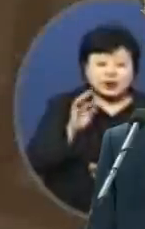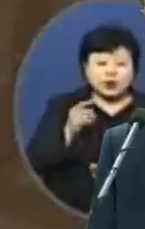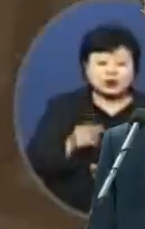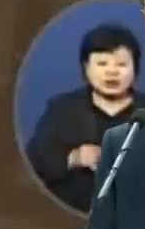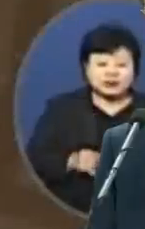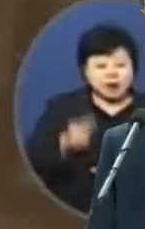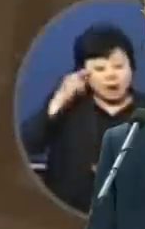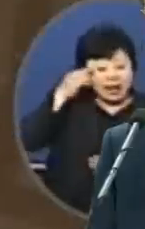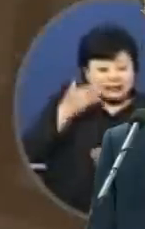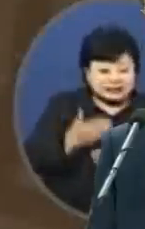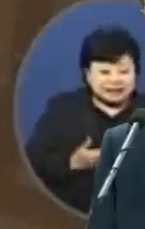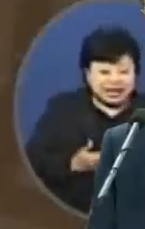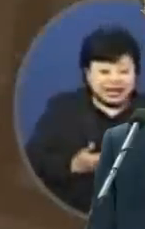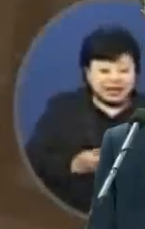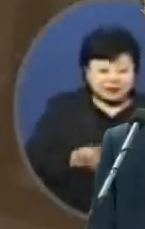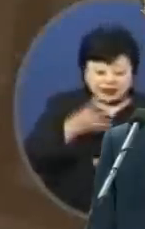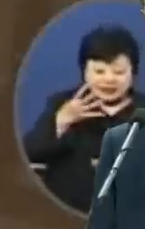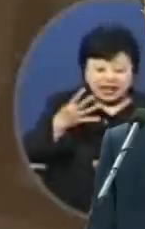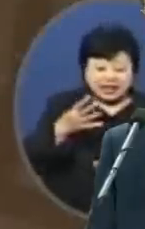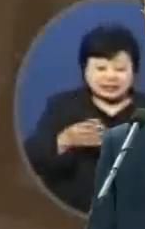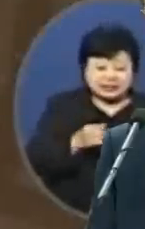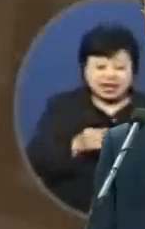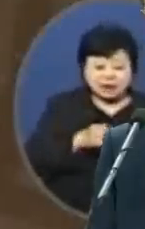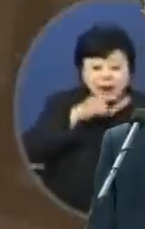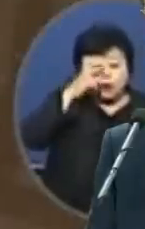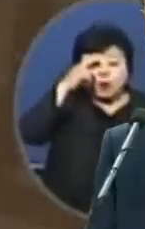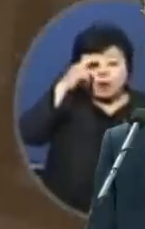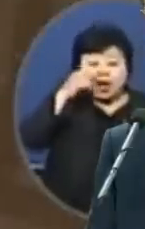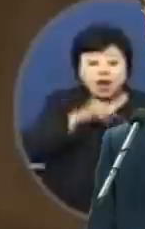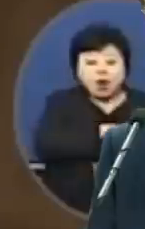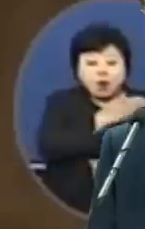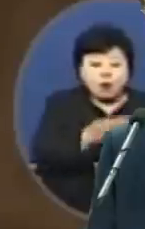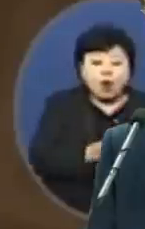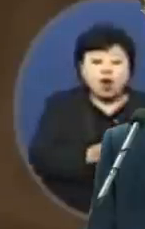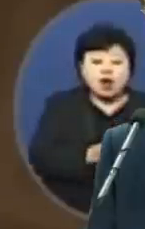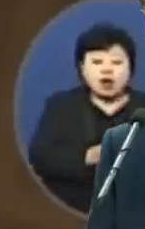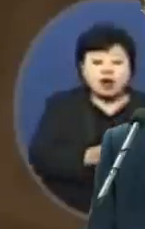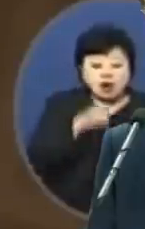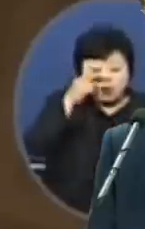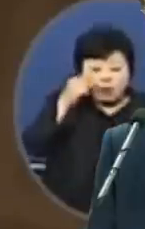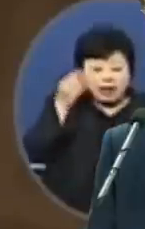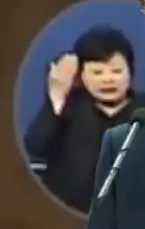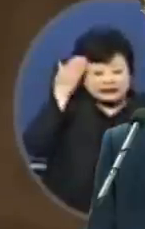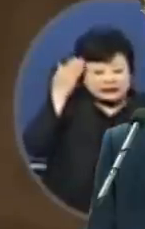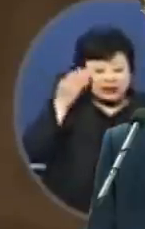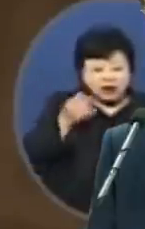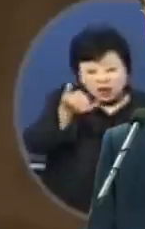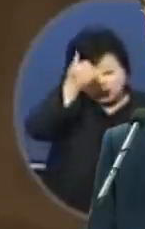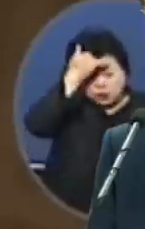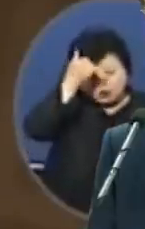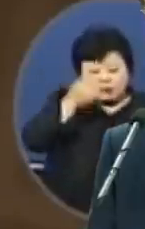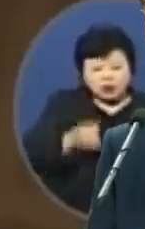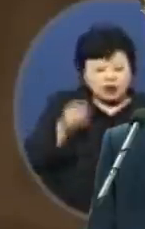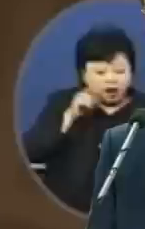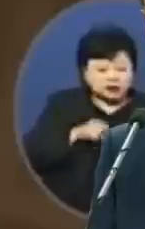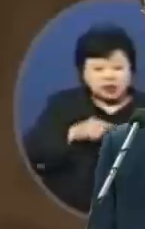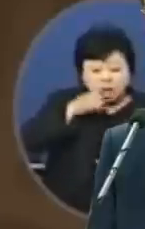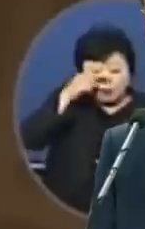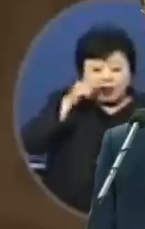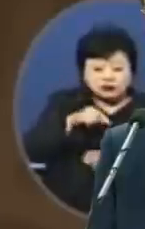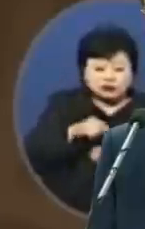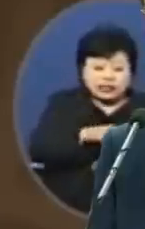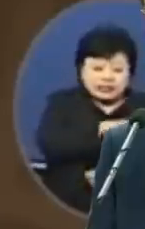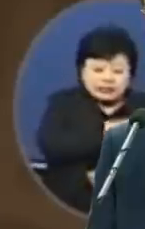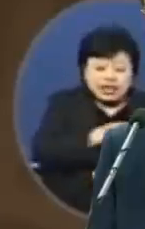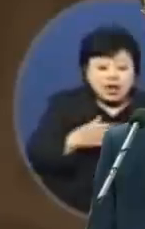가지로 인류의 교만을 정했는데 권력적인 교만이 있고 지적인 교만이 있고 도덕적인 교만이 있고 영적인 교만이 있는데 그 중에